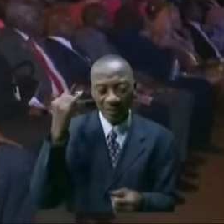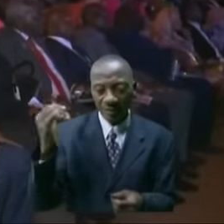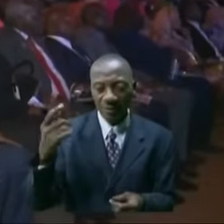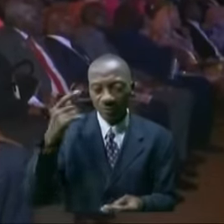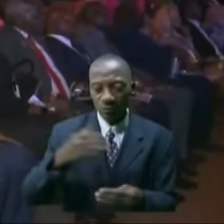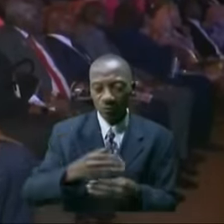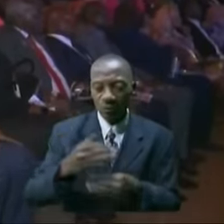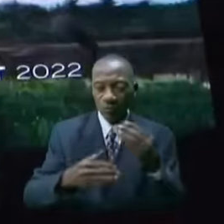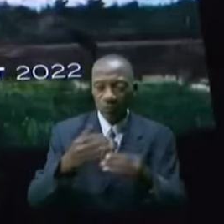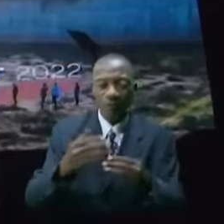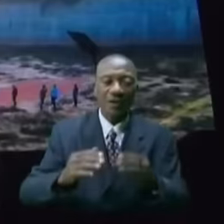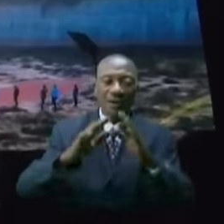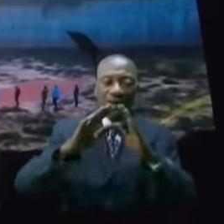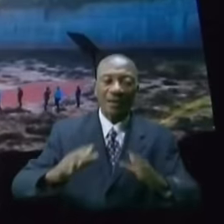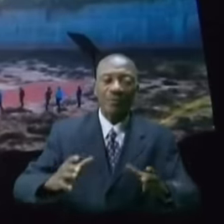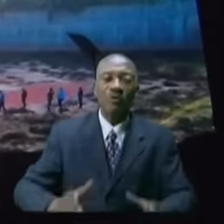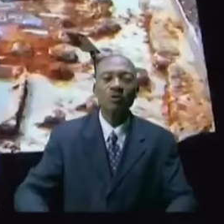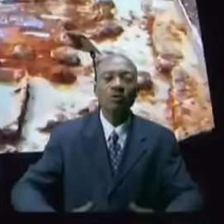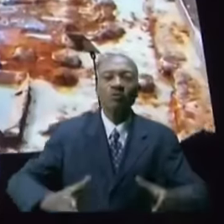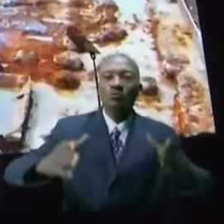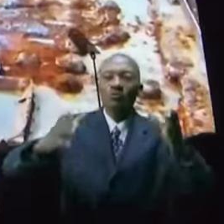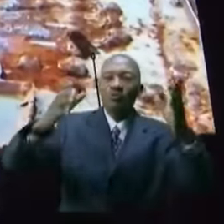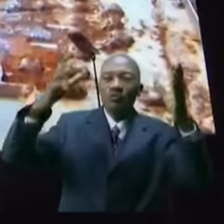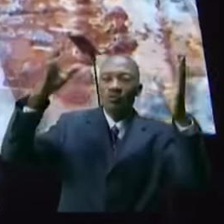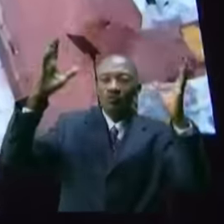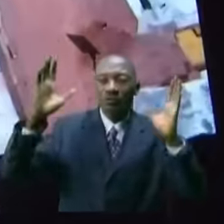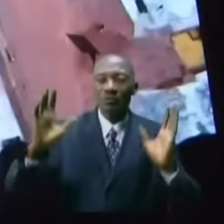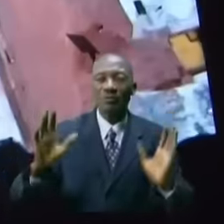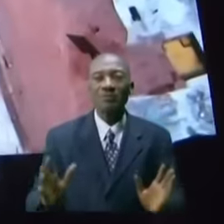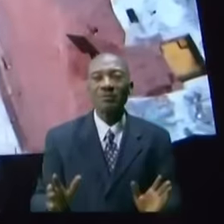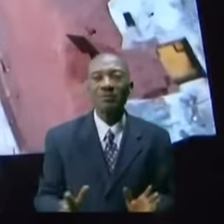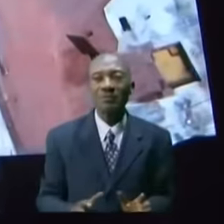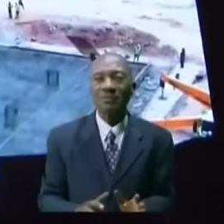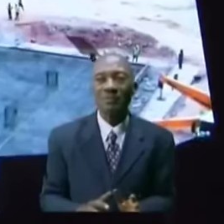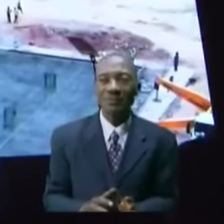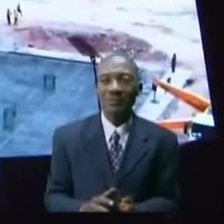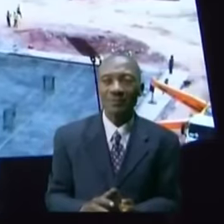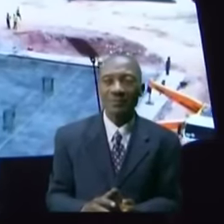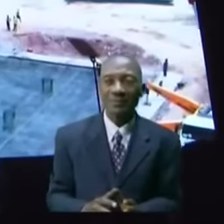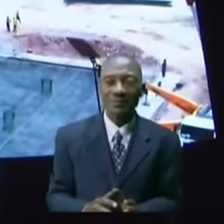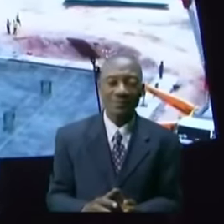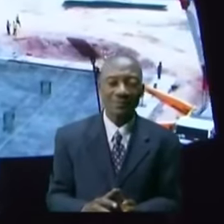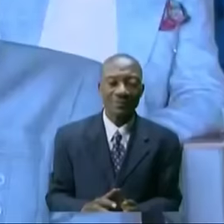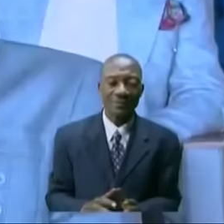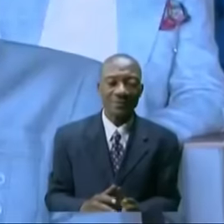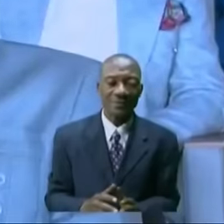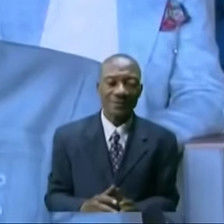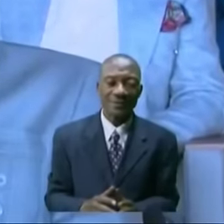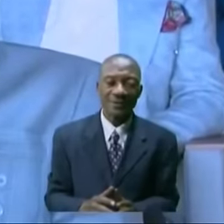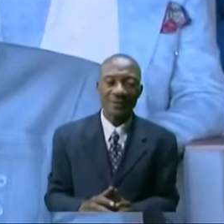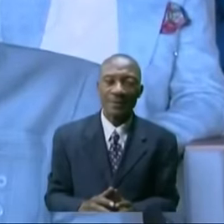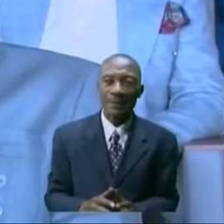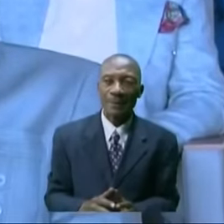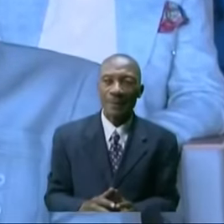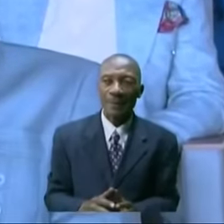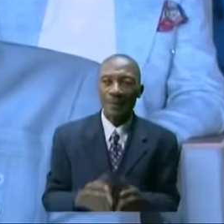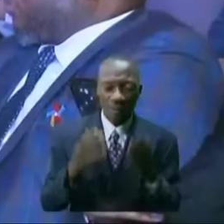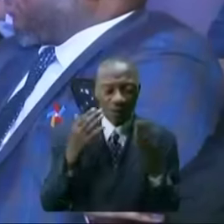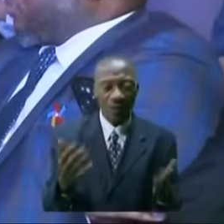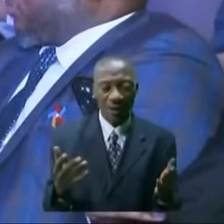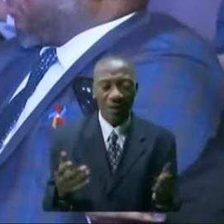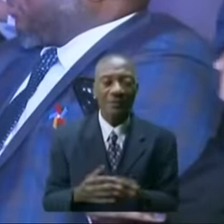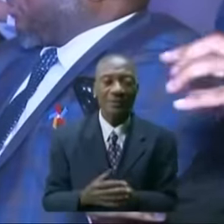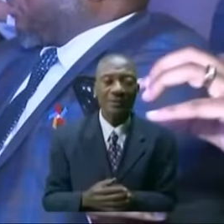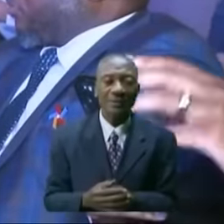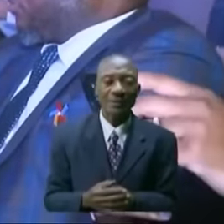projet. 18 mois de travaux, un pari totalement fou, pourtant réussi avec brio, grâce à une main-d'œuvre congolaise